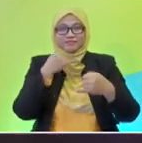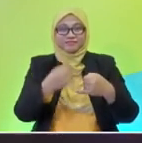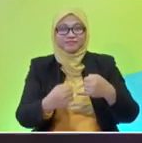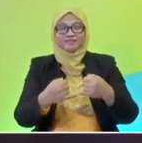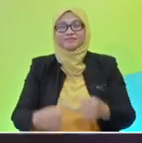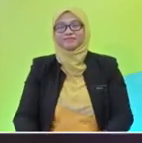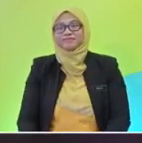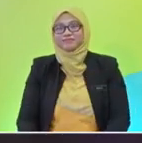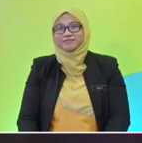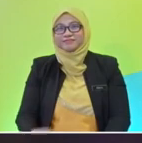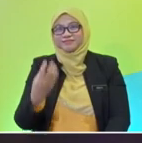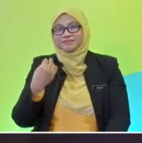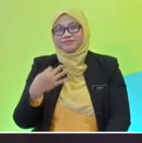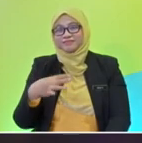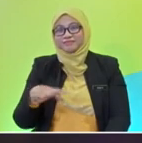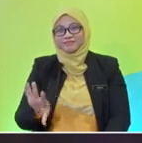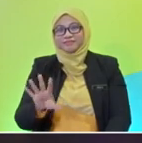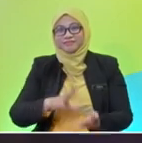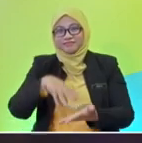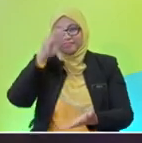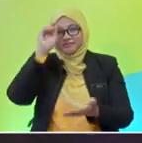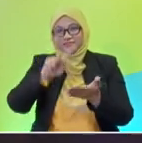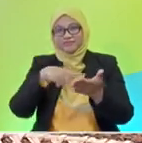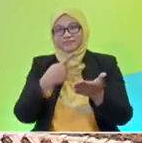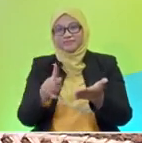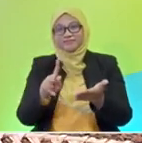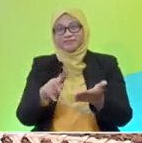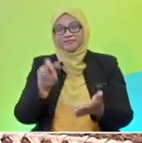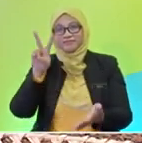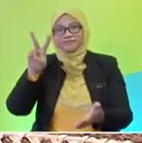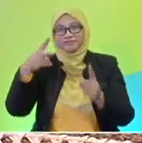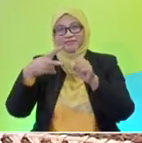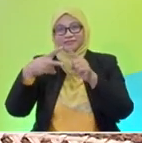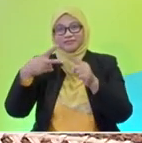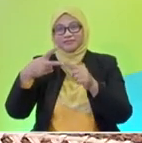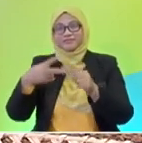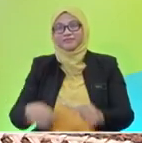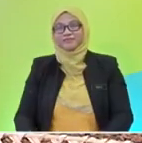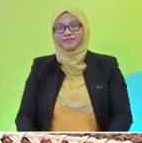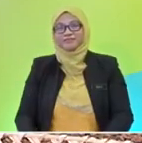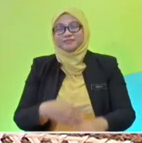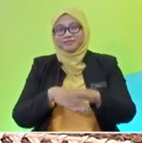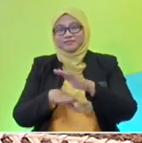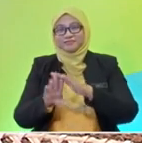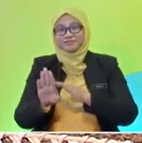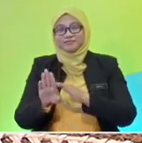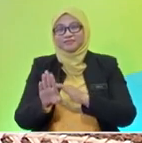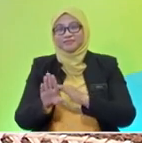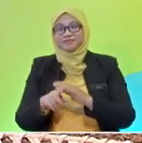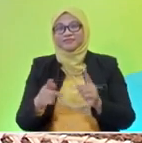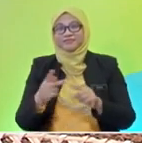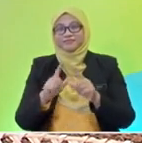rasa kita sudah pun belajar pantun dua kerat. Ya. Dan sebenarnya, cikgu, masuk ke bengkel mengambil pahat.